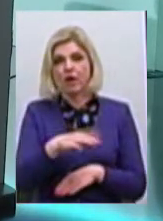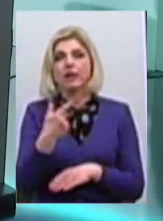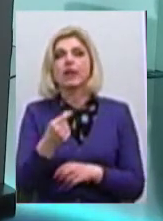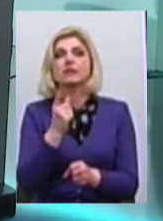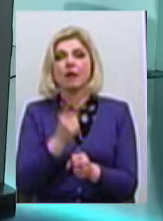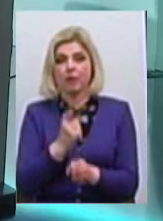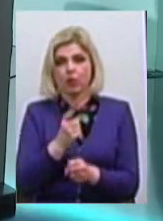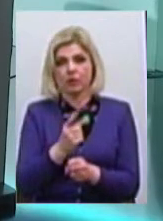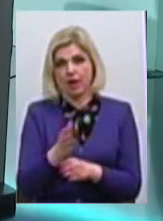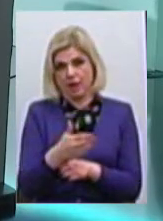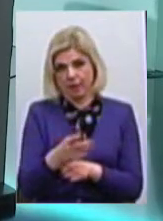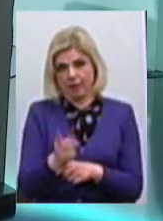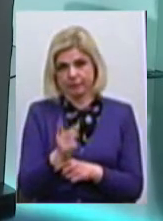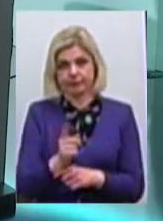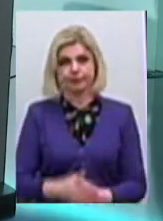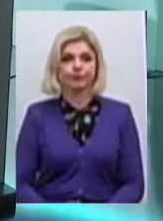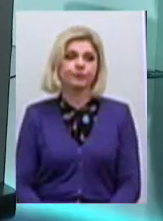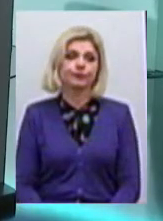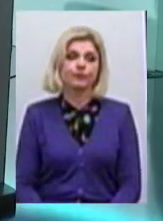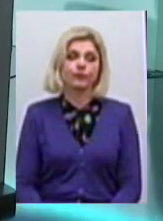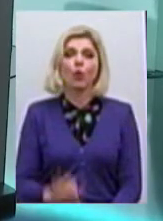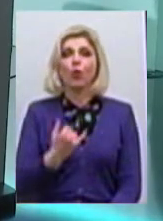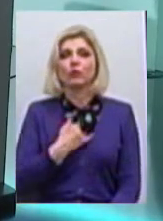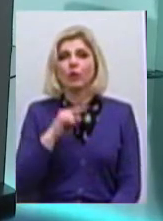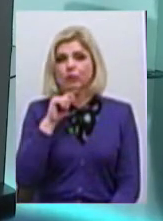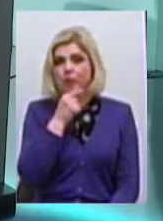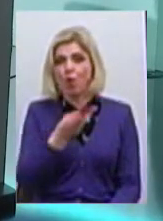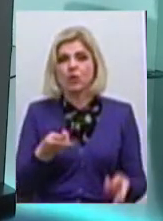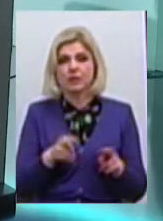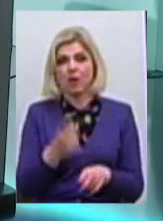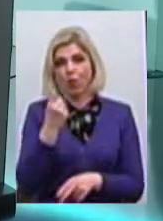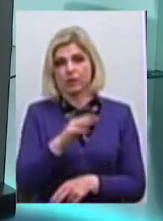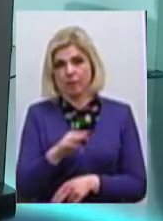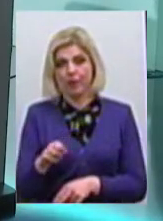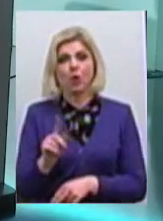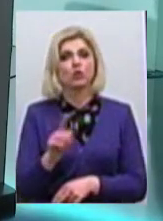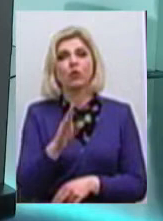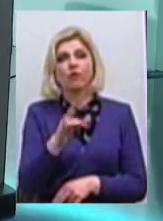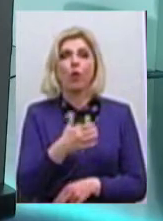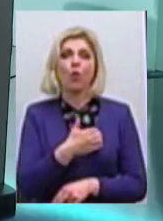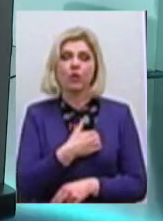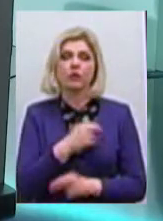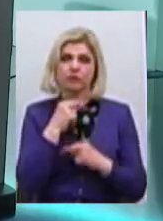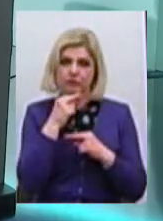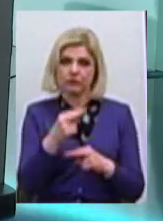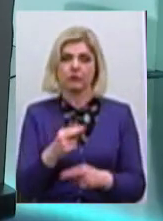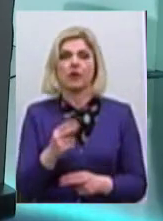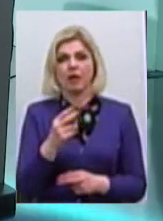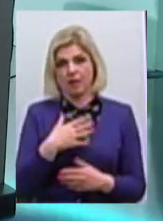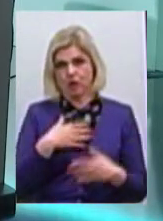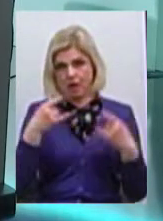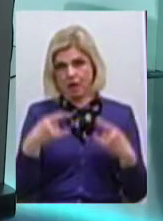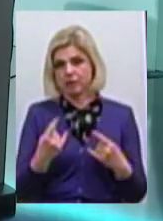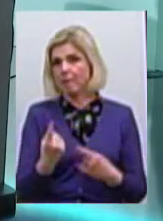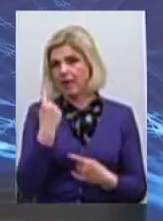заборонено добування риби. Олексій, у нас залишається лише хвилина. На чому б ви хотіли акцентувати увагу наших глядачів в